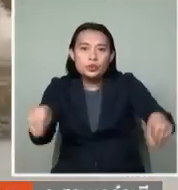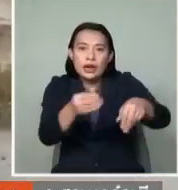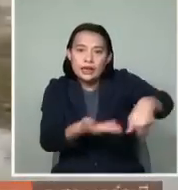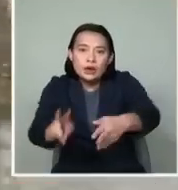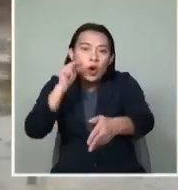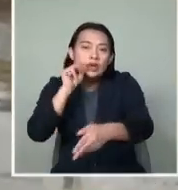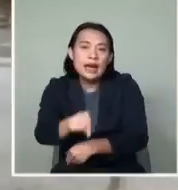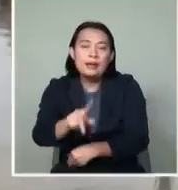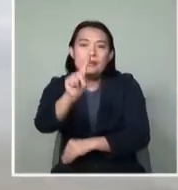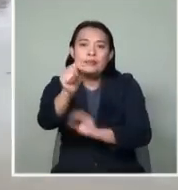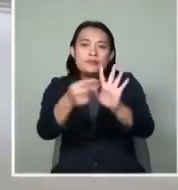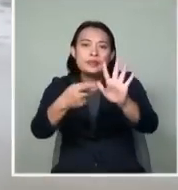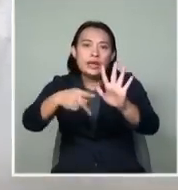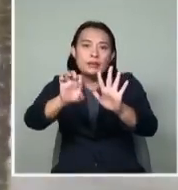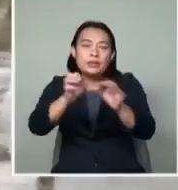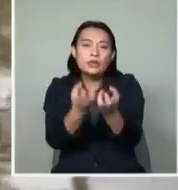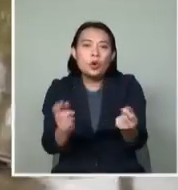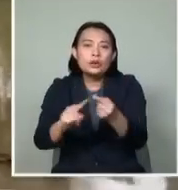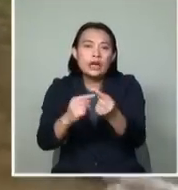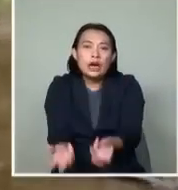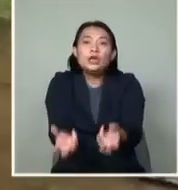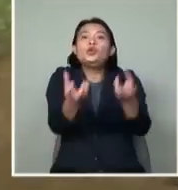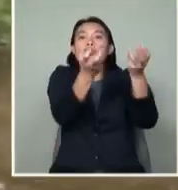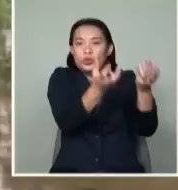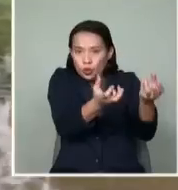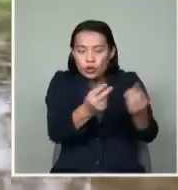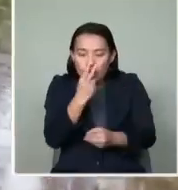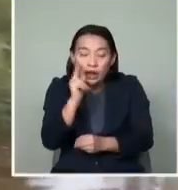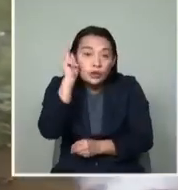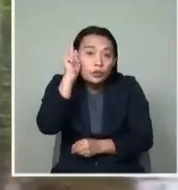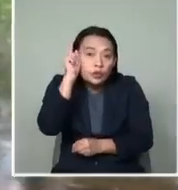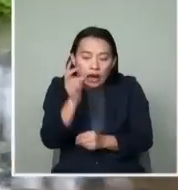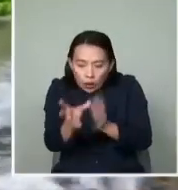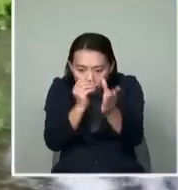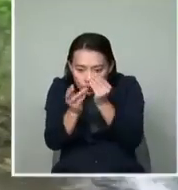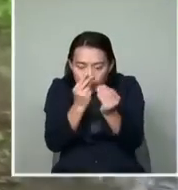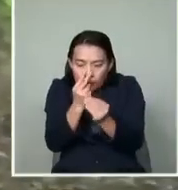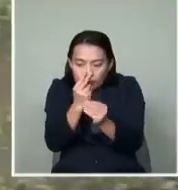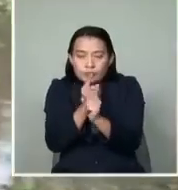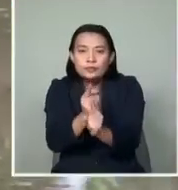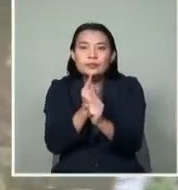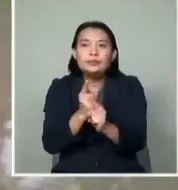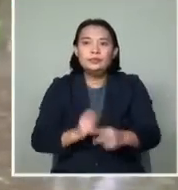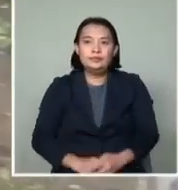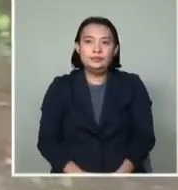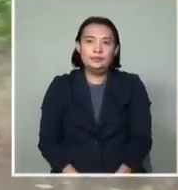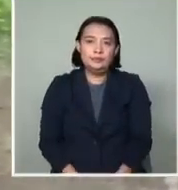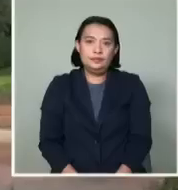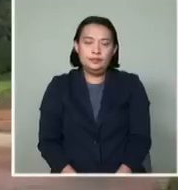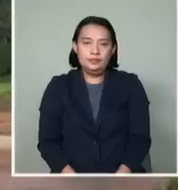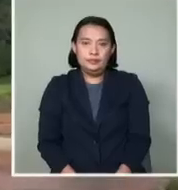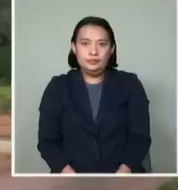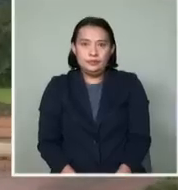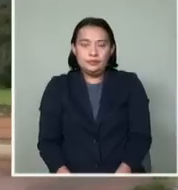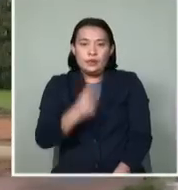แม่น้ำตาปียกของขึ้นสู่ที่สูงแล้วก็ติดตามพยากรณ์อากาศอย่างใกล้ชิดครับไปต่อกัน